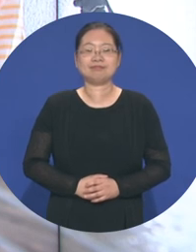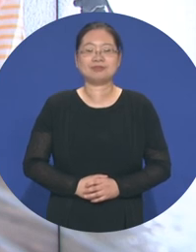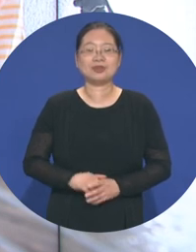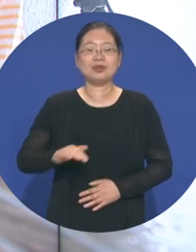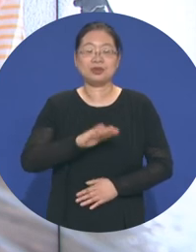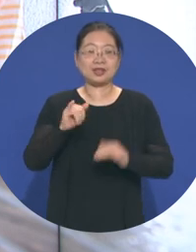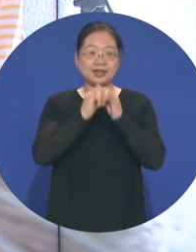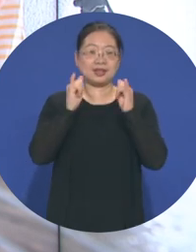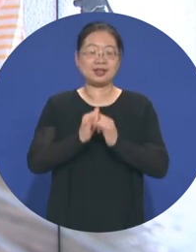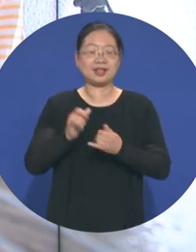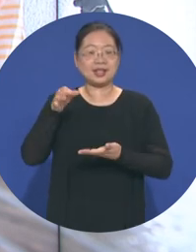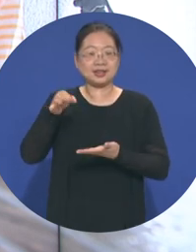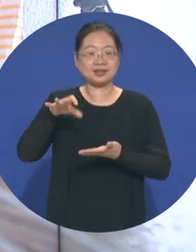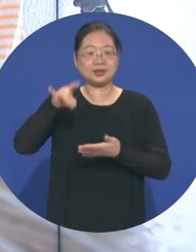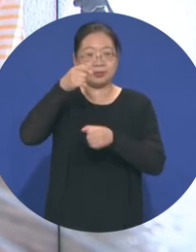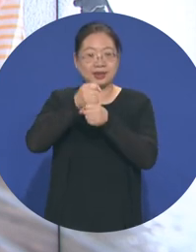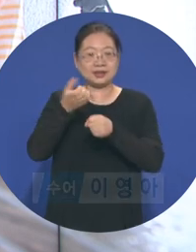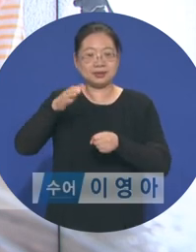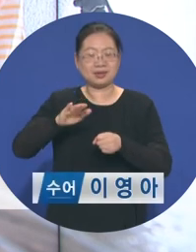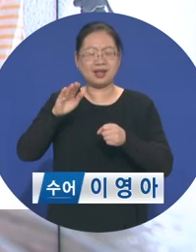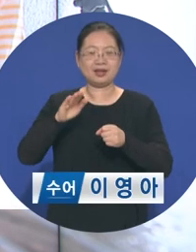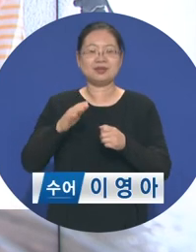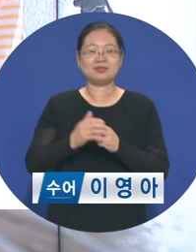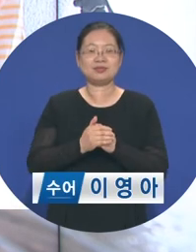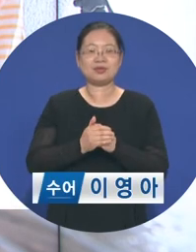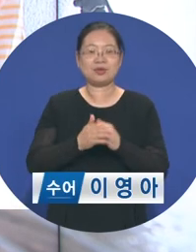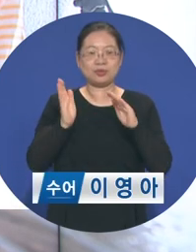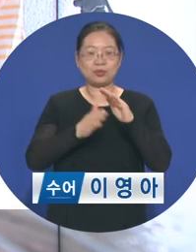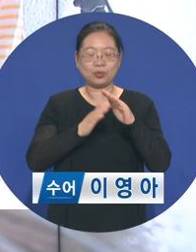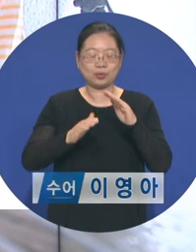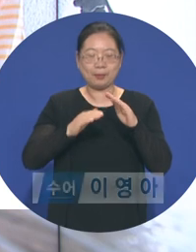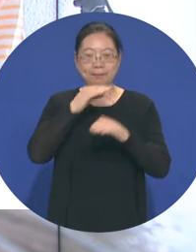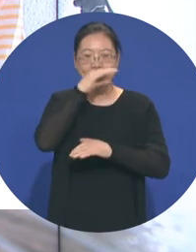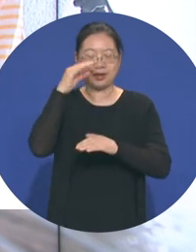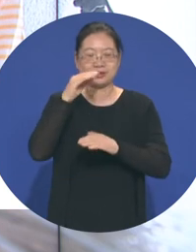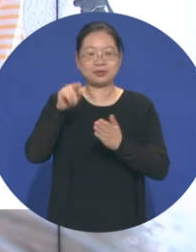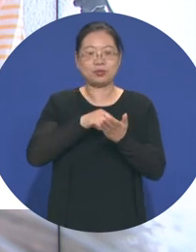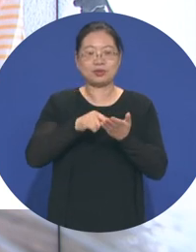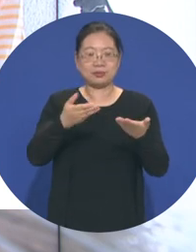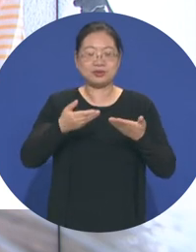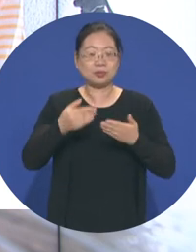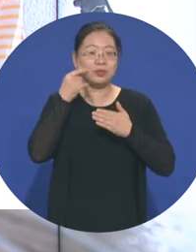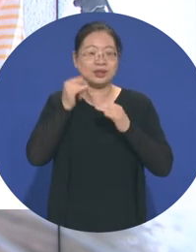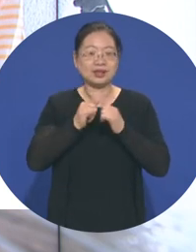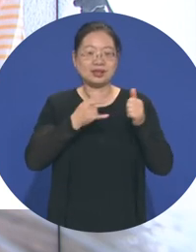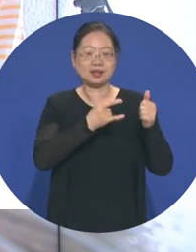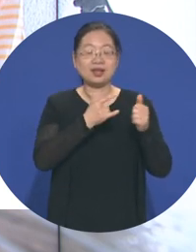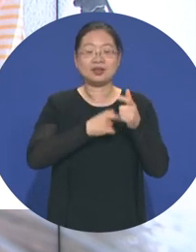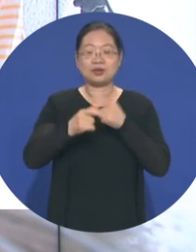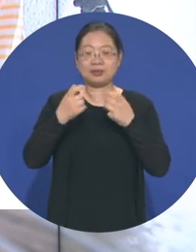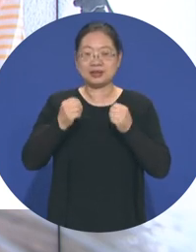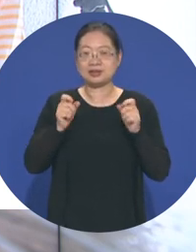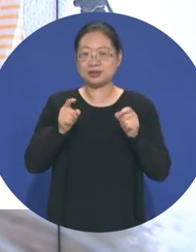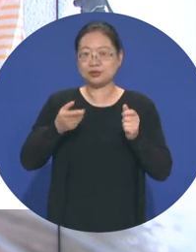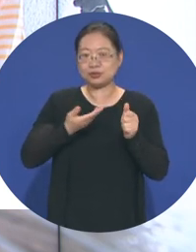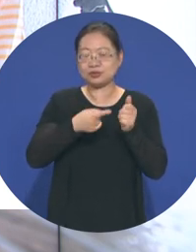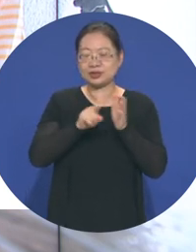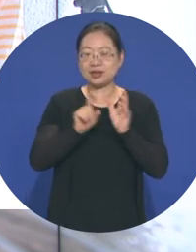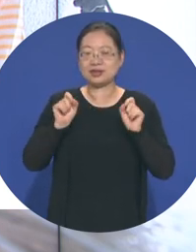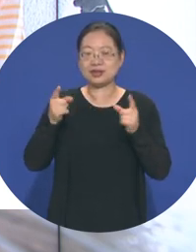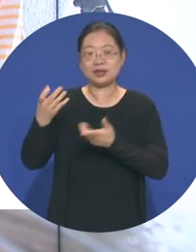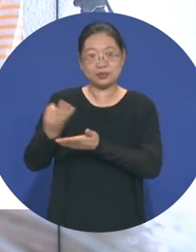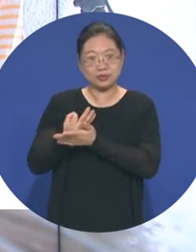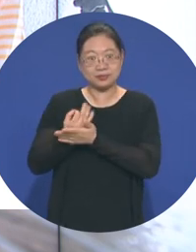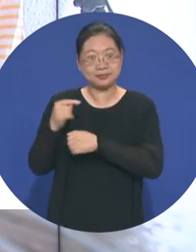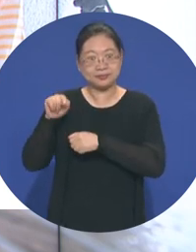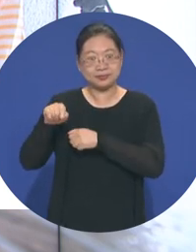우리 사회에서 가치를 창출하지만 정당한 보상을 받지 못하는 이들에게 더 많은 기회를 제공하기 위한 기회소득.